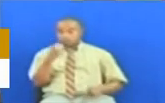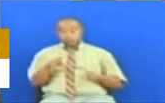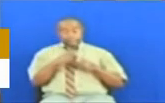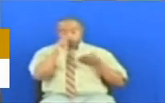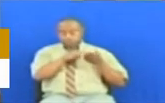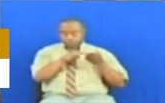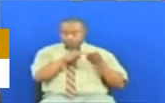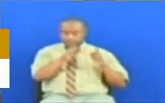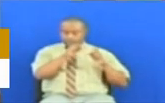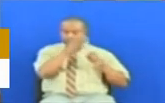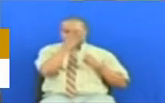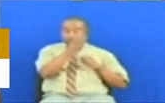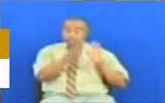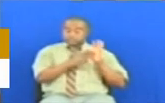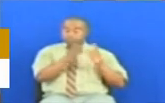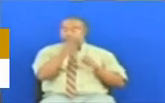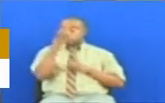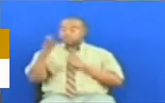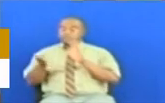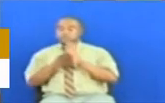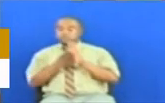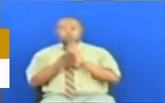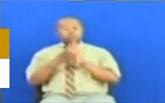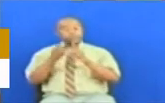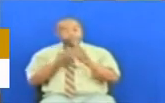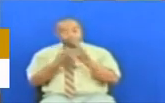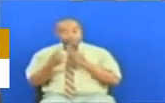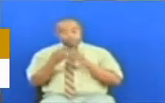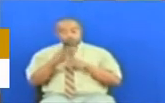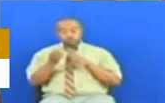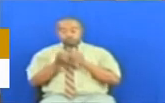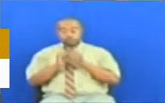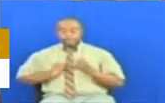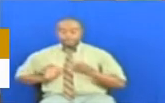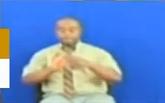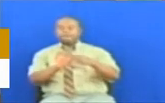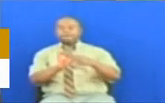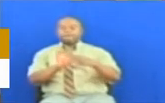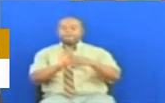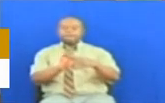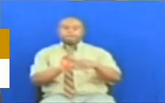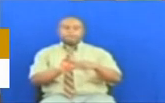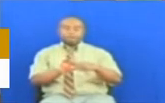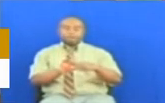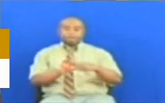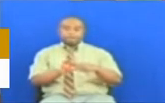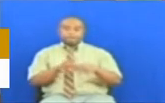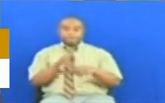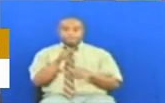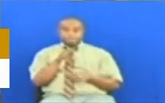49 na zenyewe zimezungumzia juu ya mambo kama vile ya joint venture, kwamba wanaweza